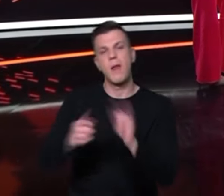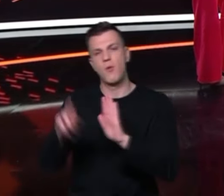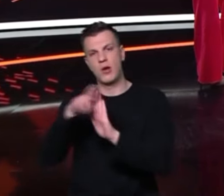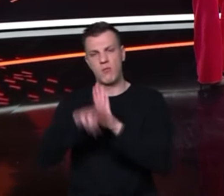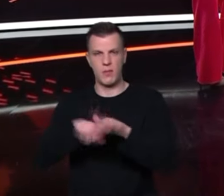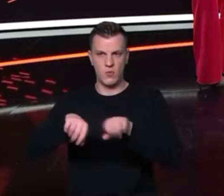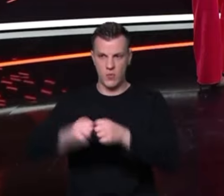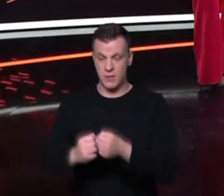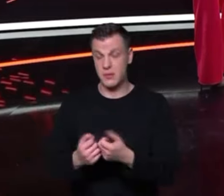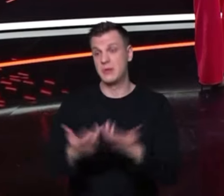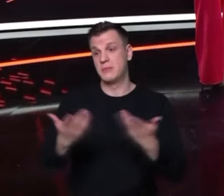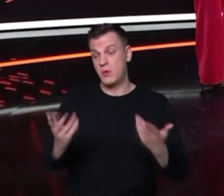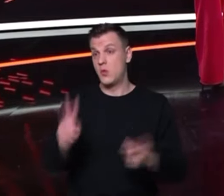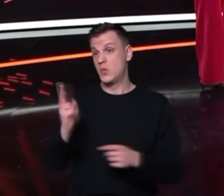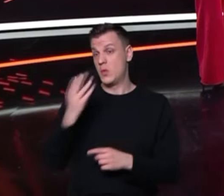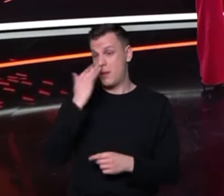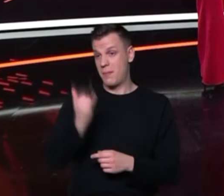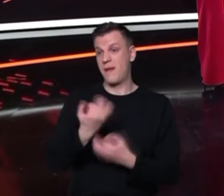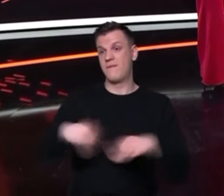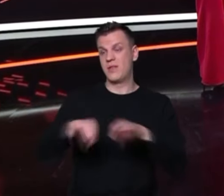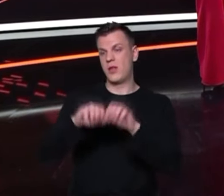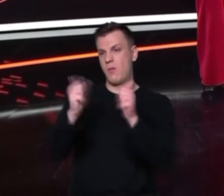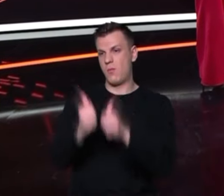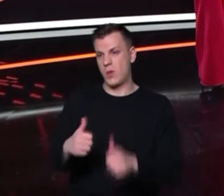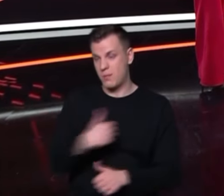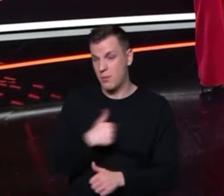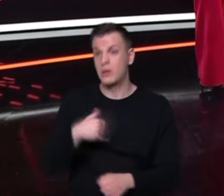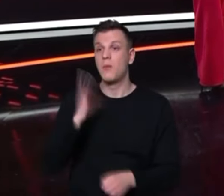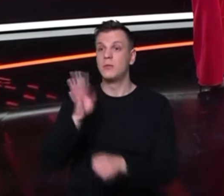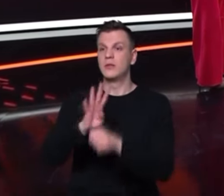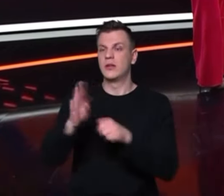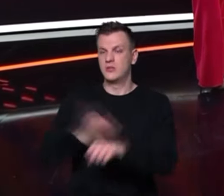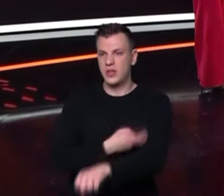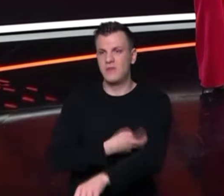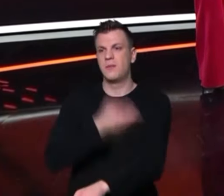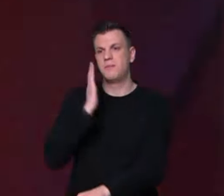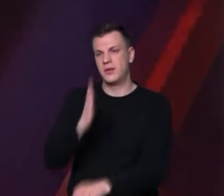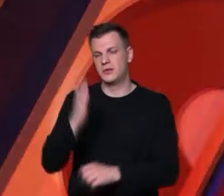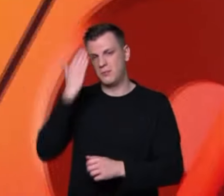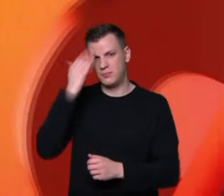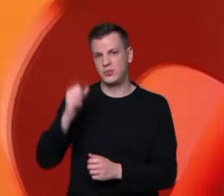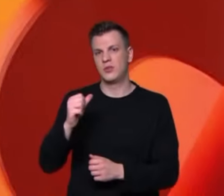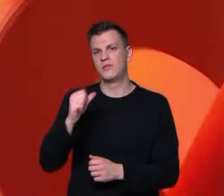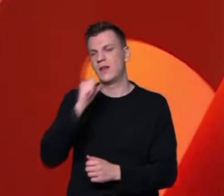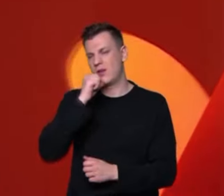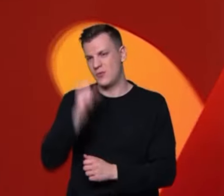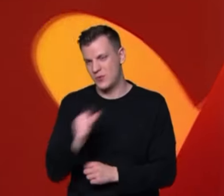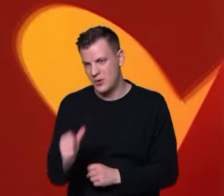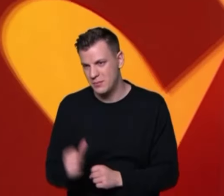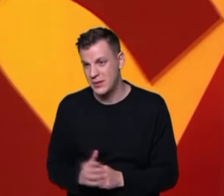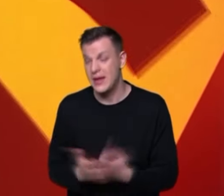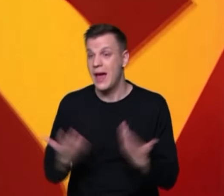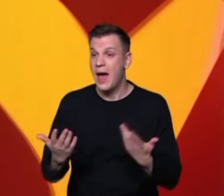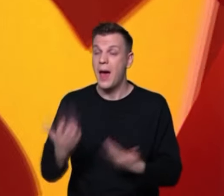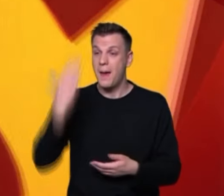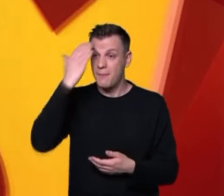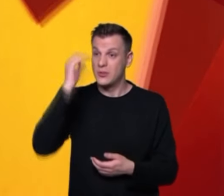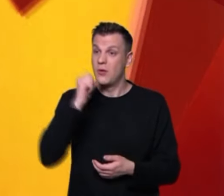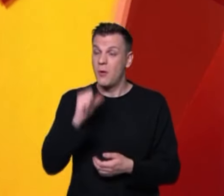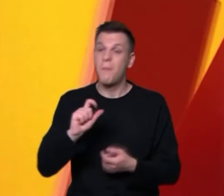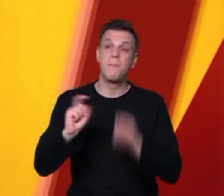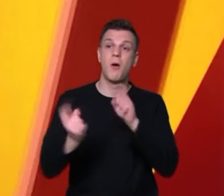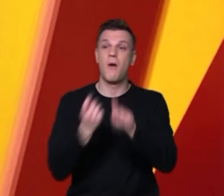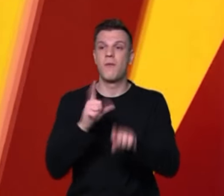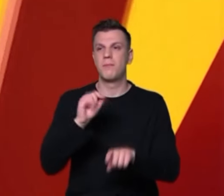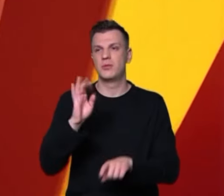regulaminu. Także 2 maja finał Pucharu Polski, a 14 czerwca rozpoczną się Mistrzostwa Europy. No i na Euro powołanie